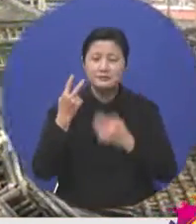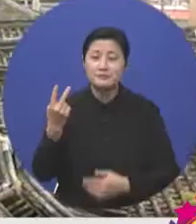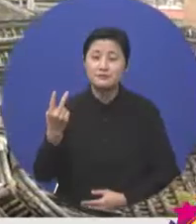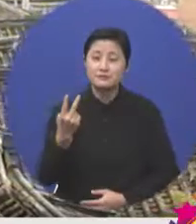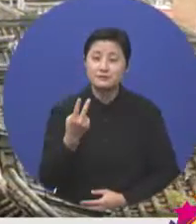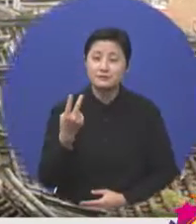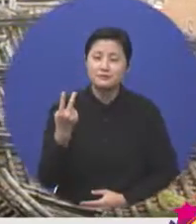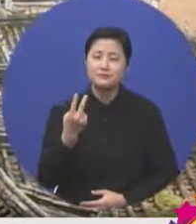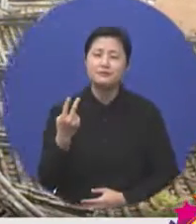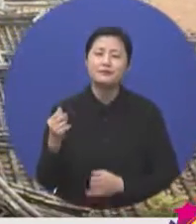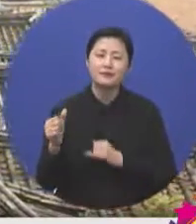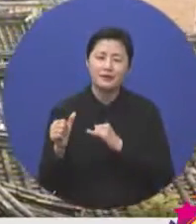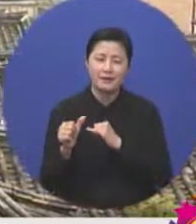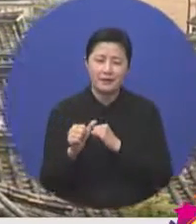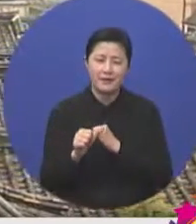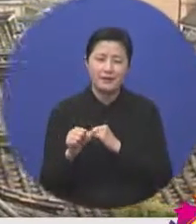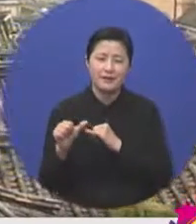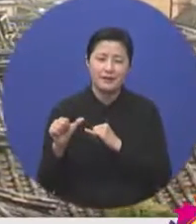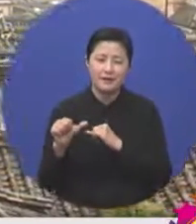우는 두